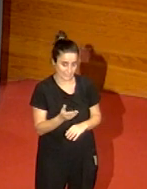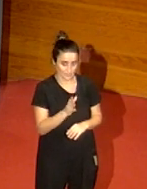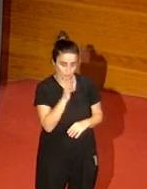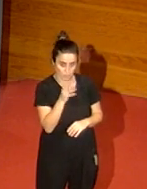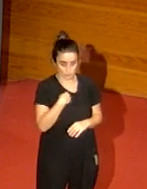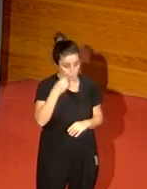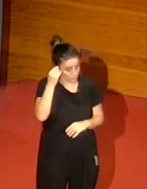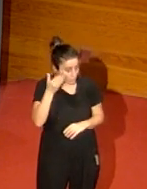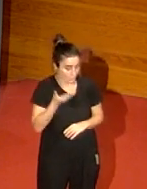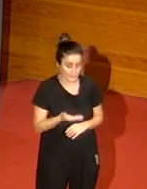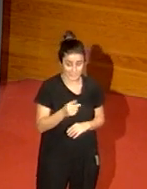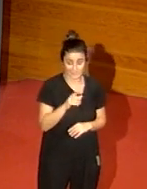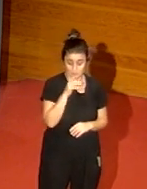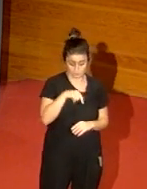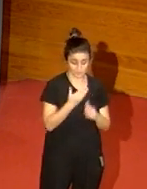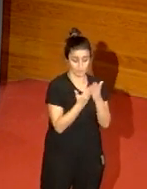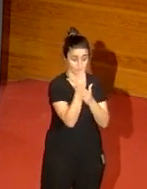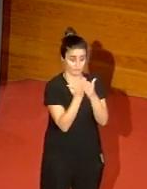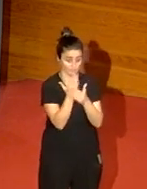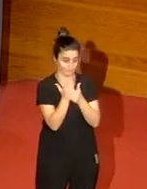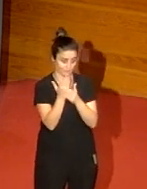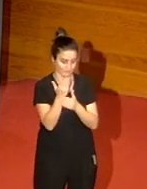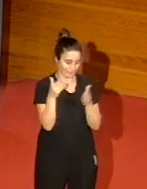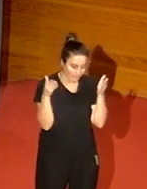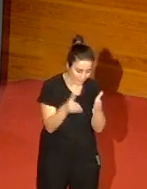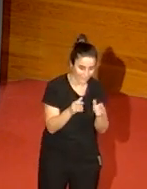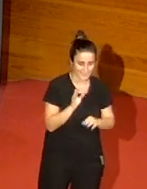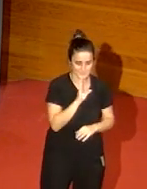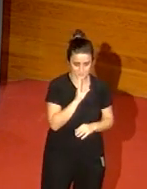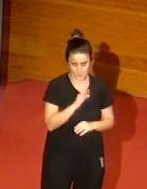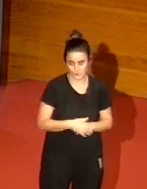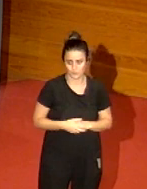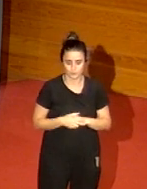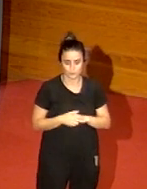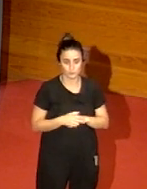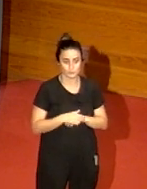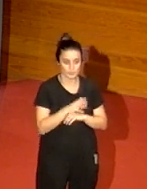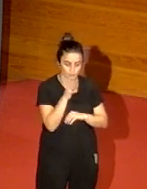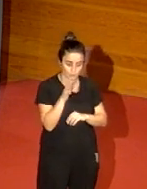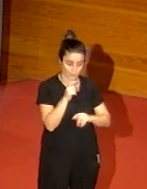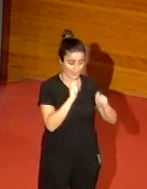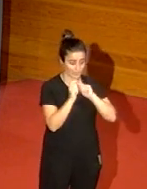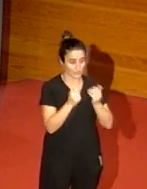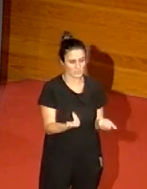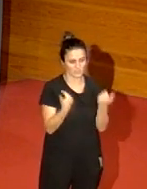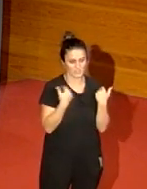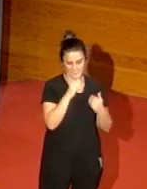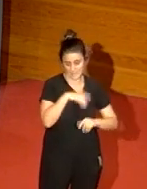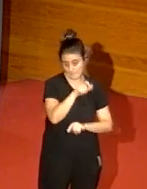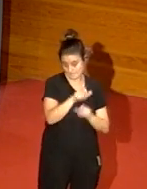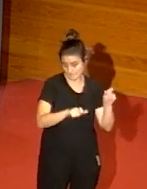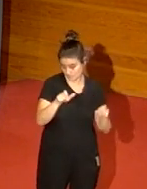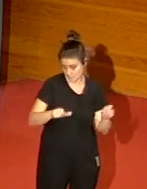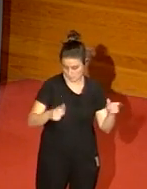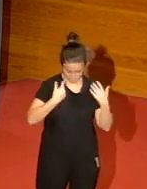importantea dela eta jardunaldiok hori egiten dutela. Zergatik, besteak beste, ba, kazetaritza pertsonek egiten dutelako, ez? Pertsonak